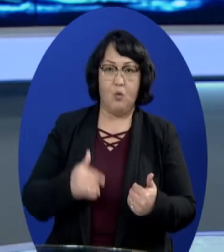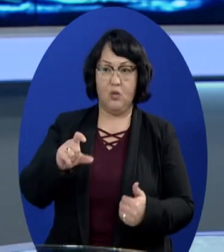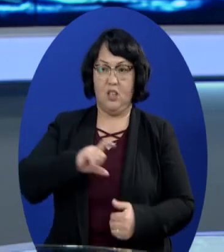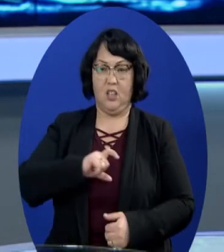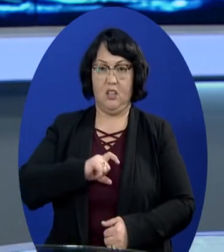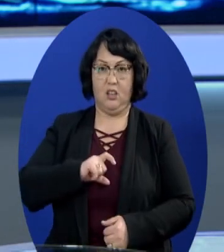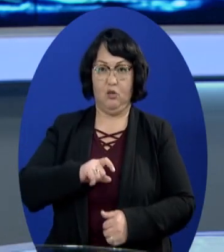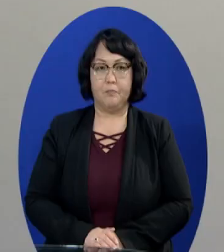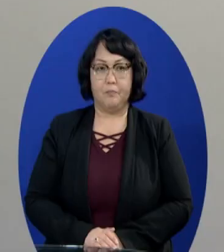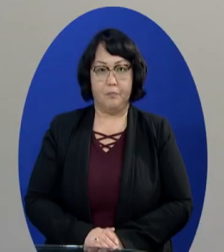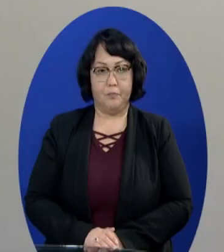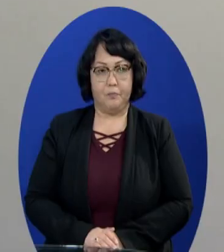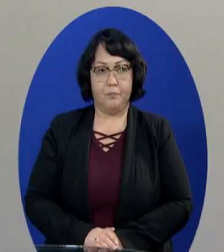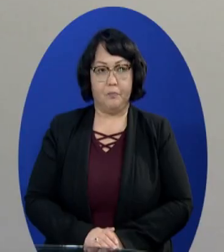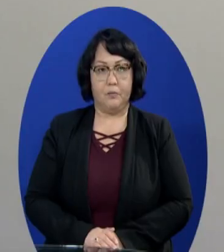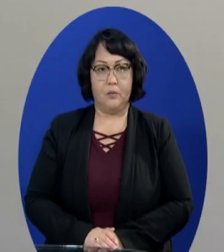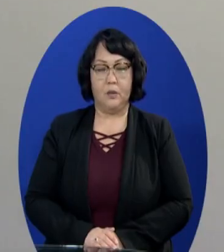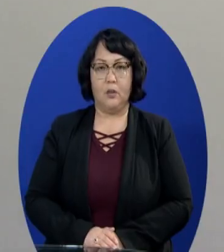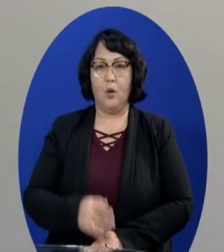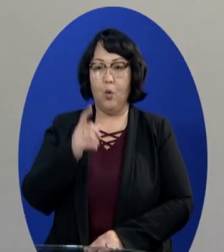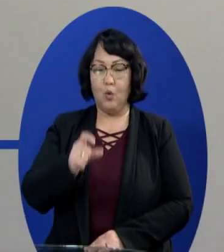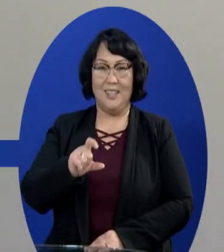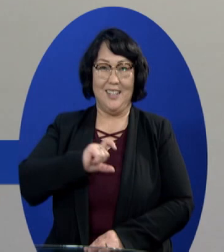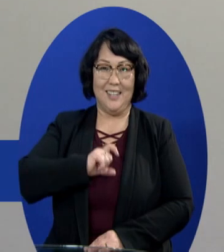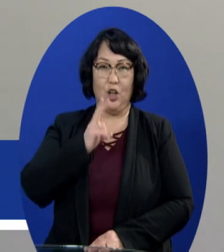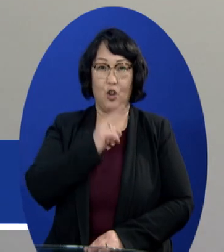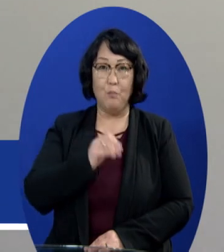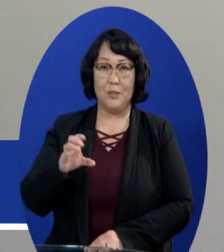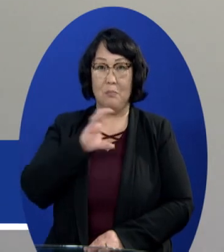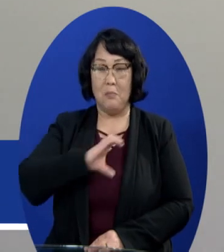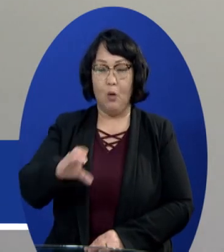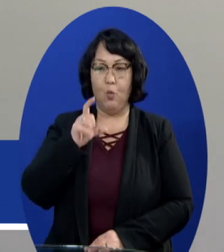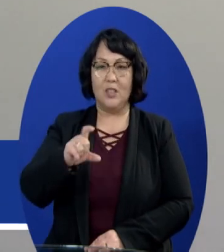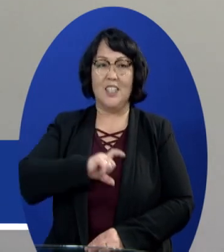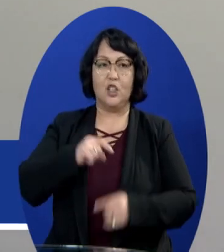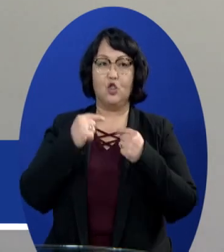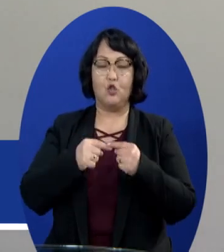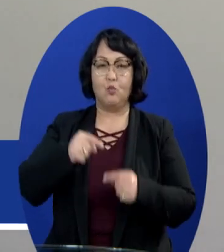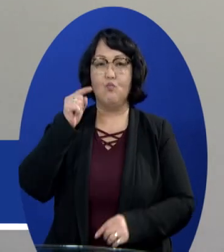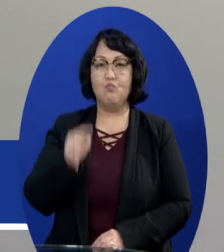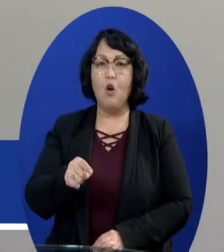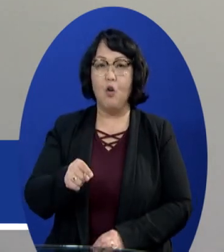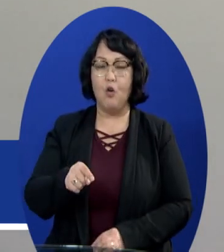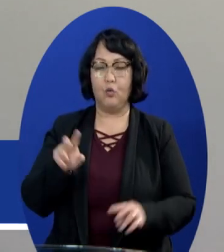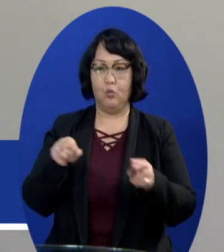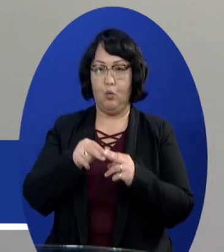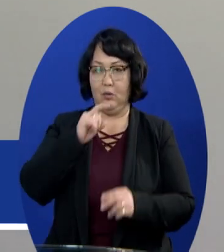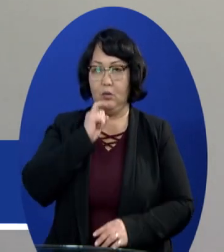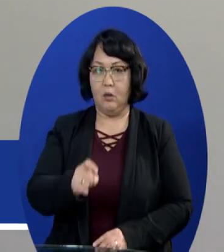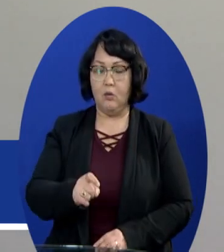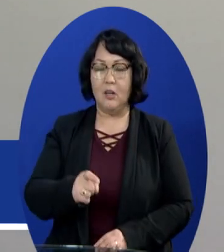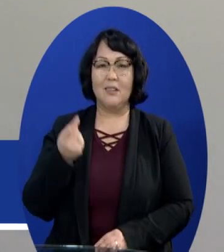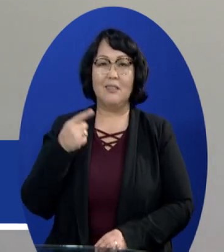байна. За комиссийн зүгээс бол энэ хүний эрхийн зөрчил гэж одоо дүгнж байгаа. За шалтгаан нь юу вэ гэхээр